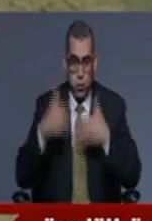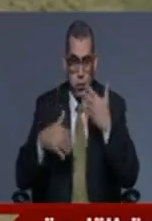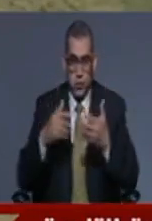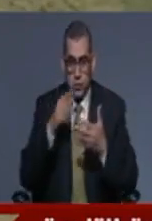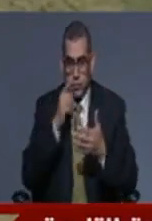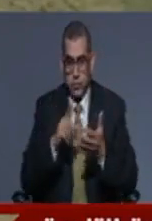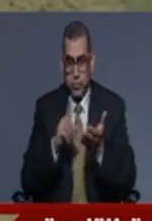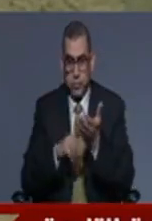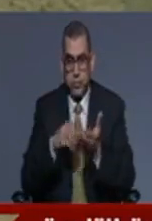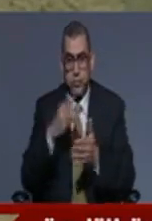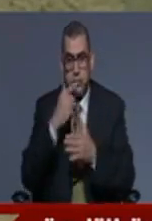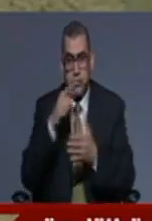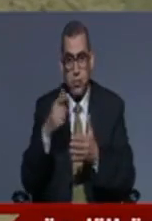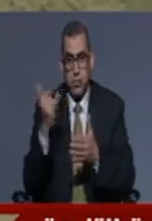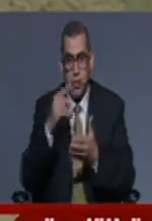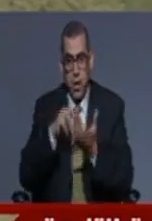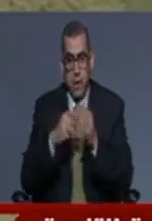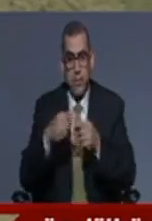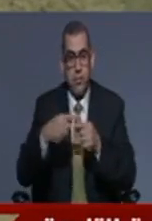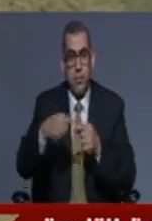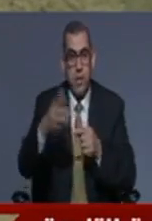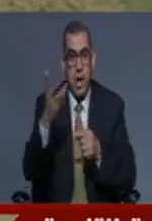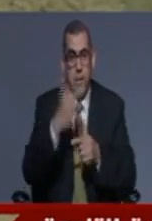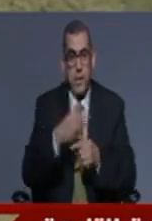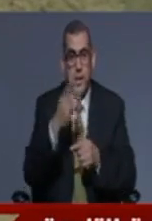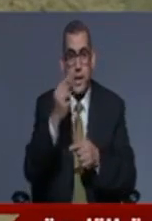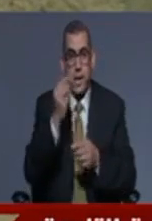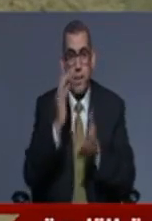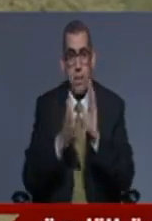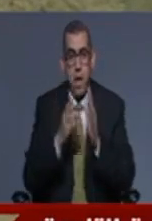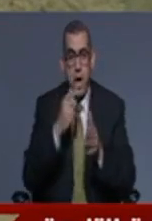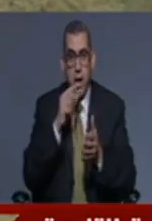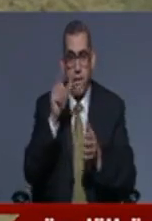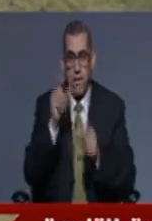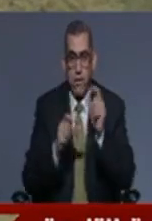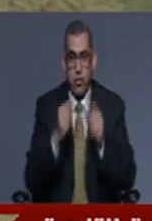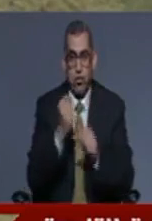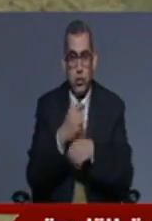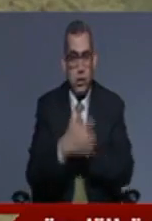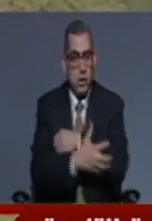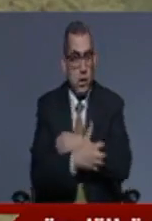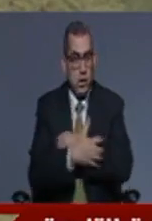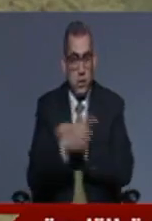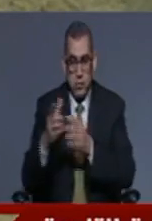من شأنها أن تخرج ما يزيد عن 30 مليون شخصا من الفقر المدقع،